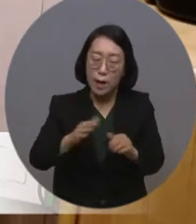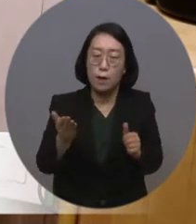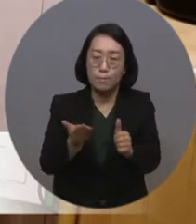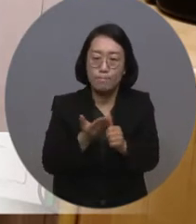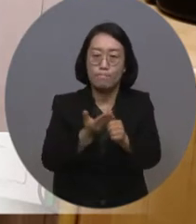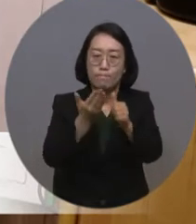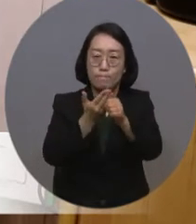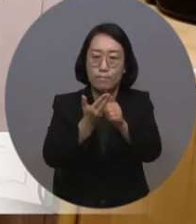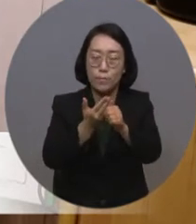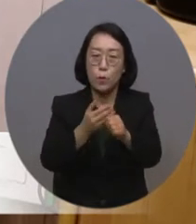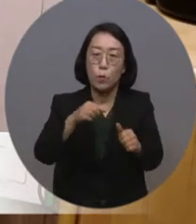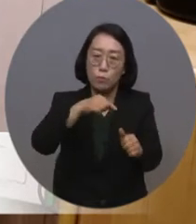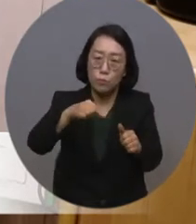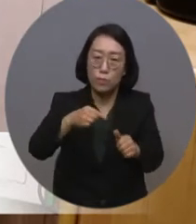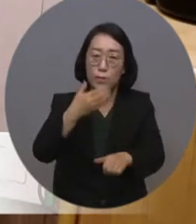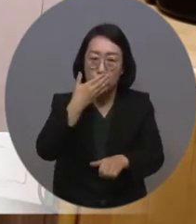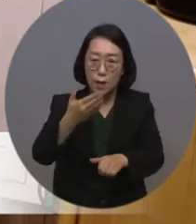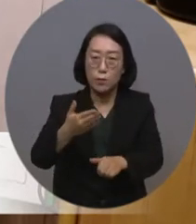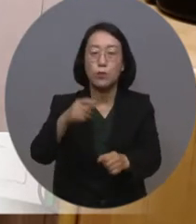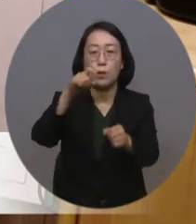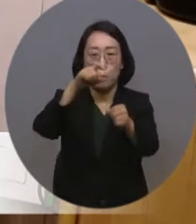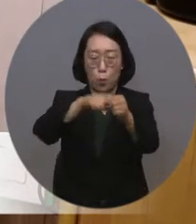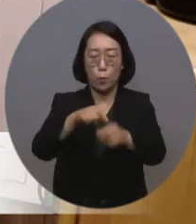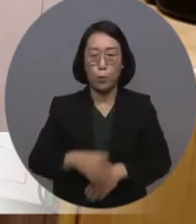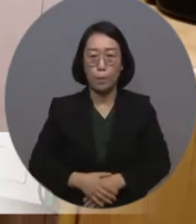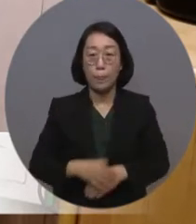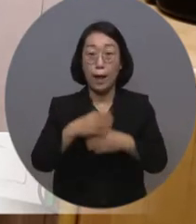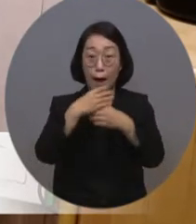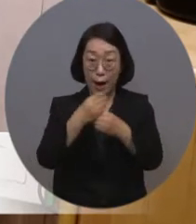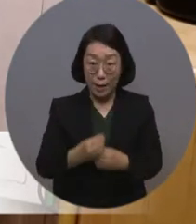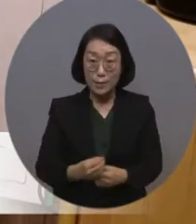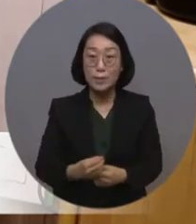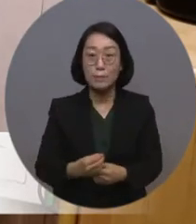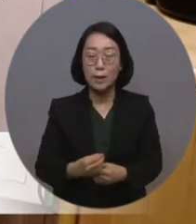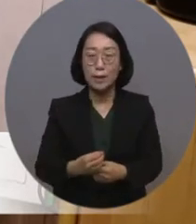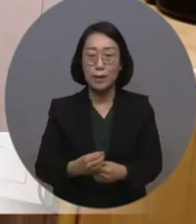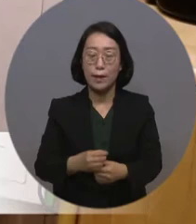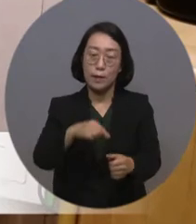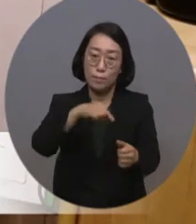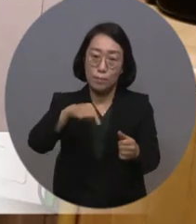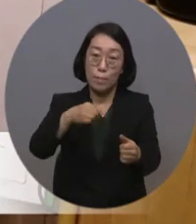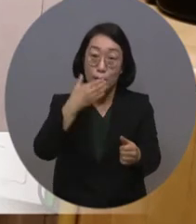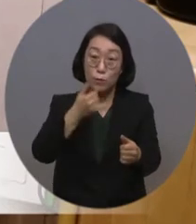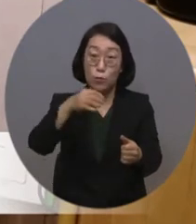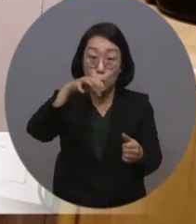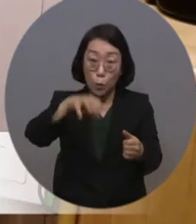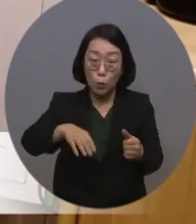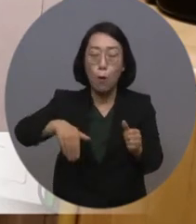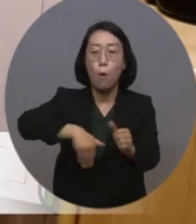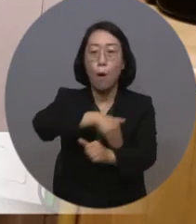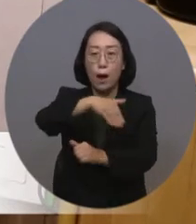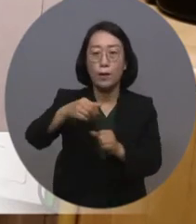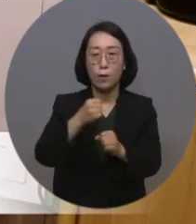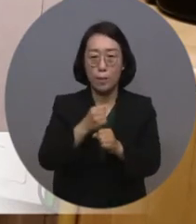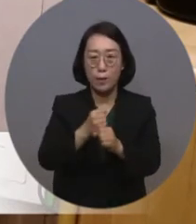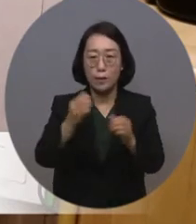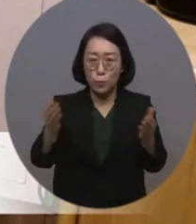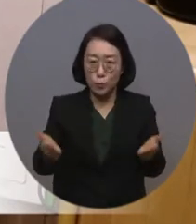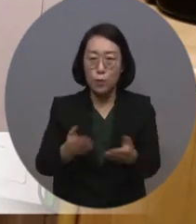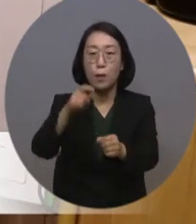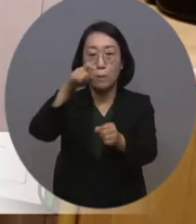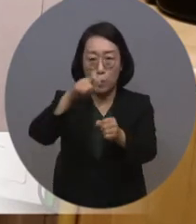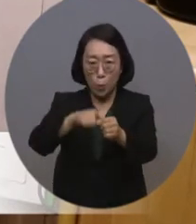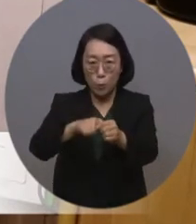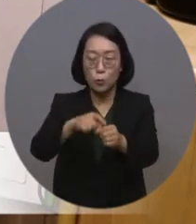성장과 발달을 지원하도록 합니다. 안심하게 자녀를 맡길 수 있는 안심 보육 환경을 조성하는 최대의